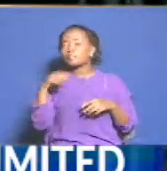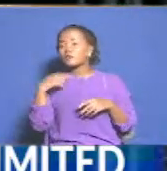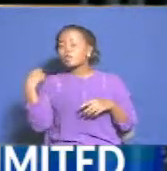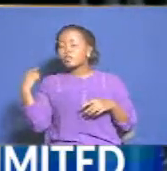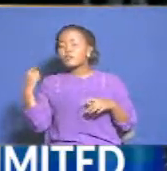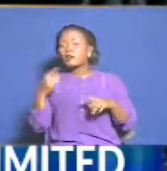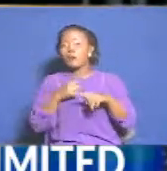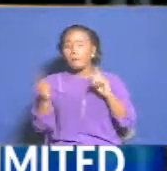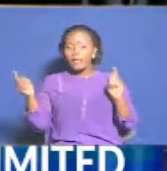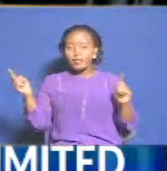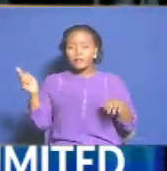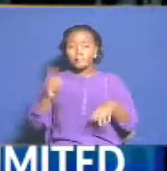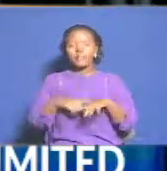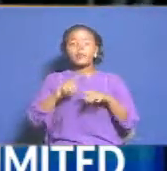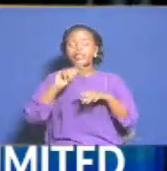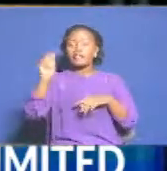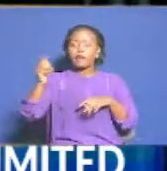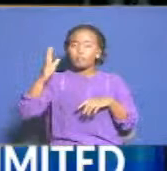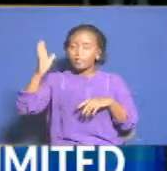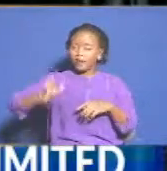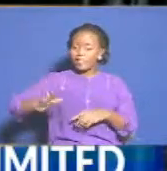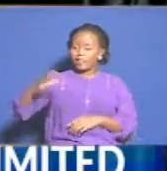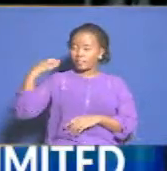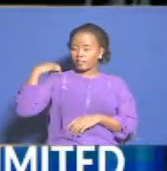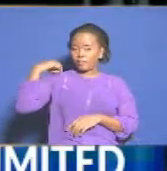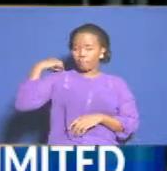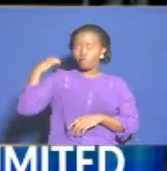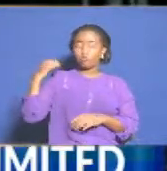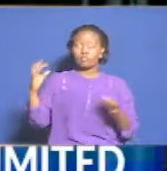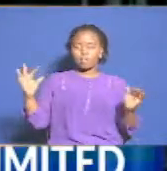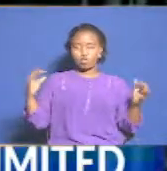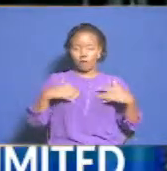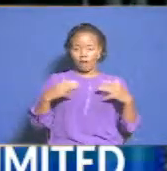Lakini Wakenya wakijitolea waseme sisi tutakuwa kitu kimoja,